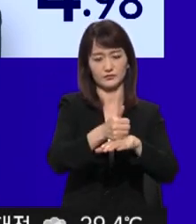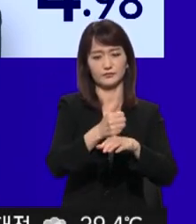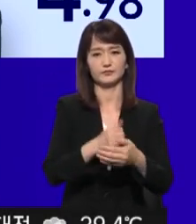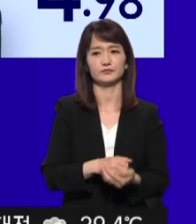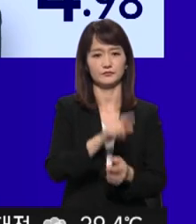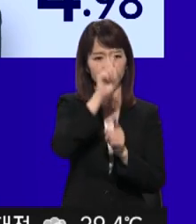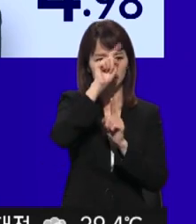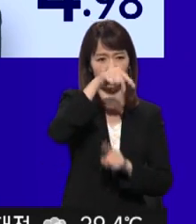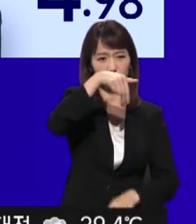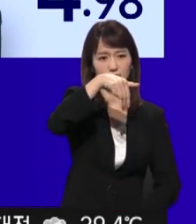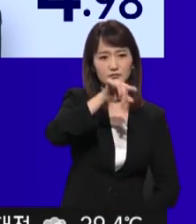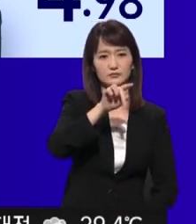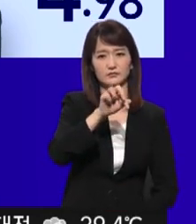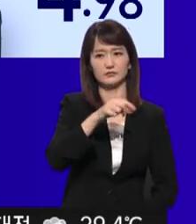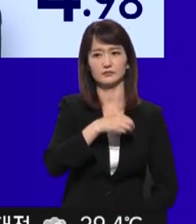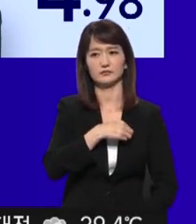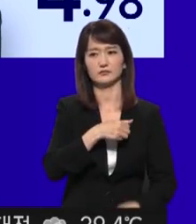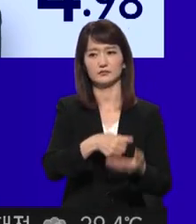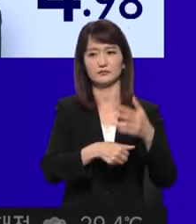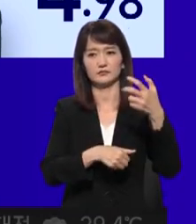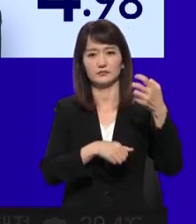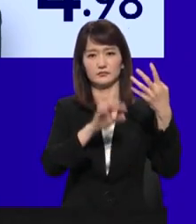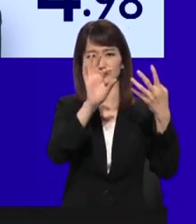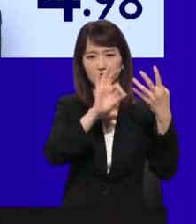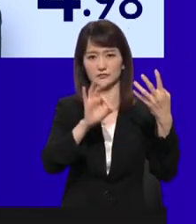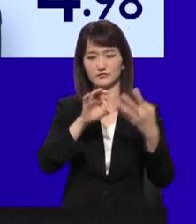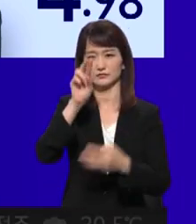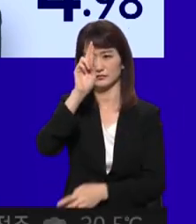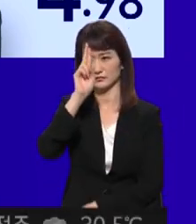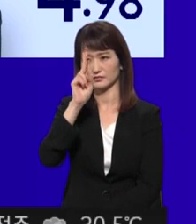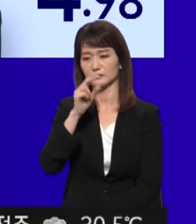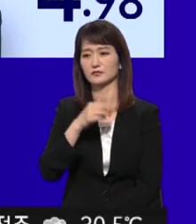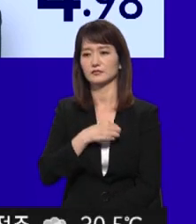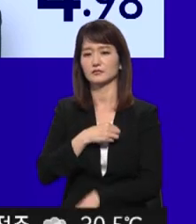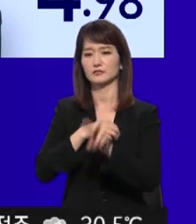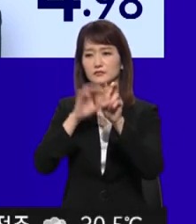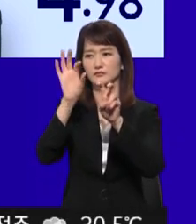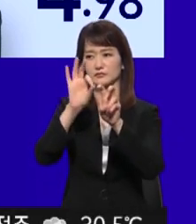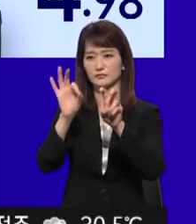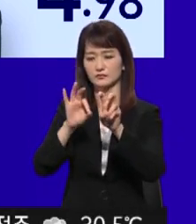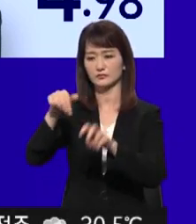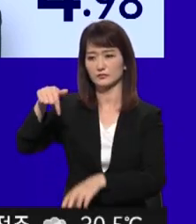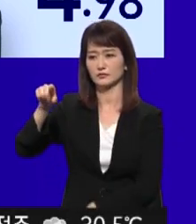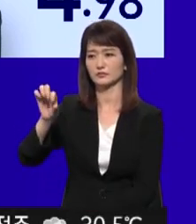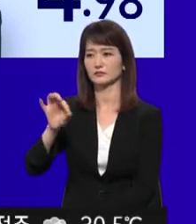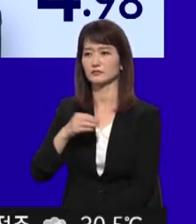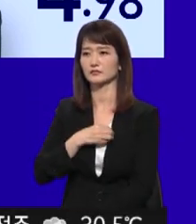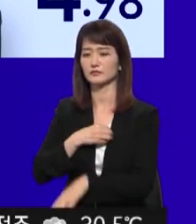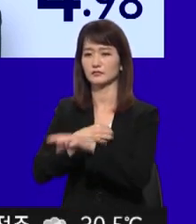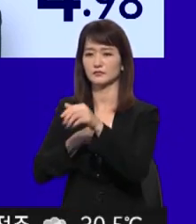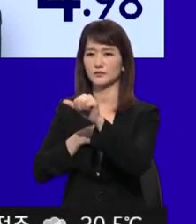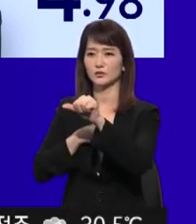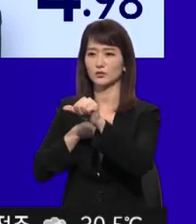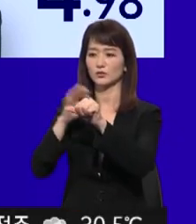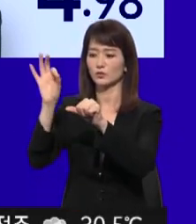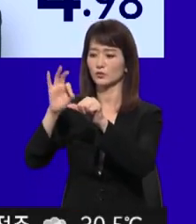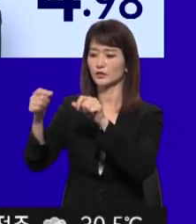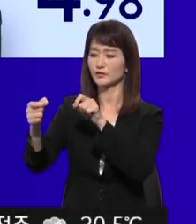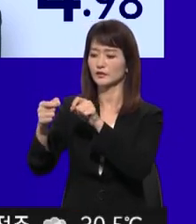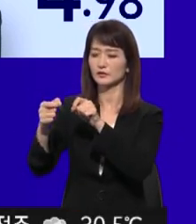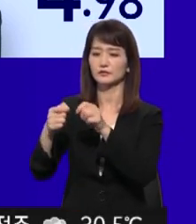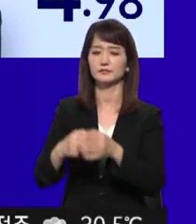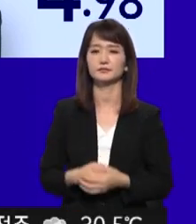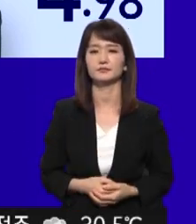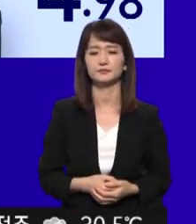의원 이 74% 박영 전원이 20.8% 강우시 권이 5% 가 약간 못 미치는 정도입니다